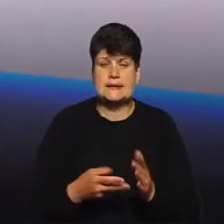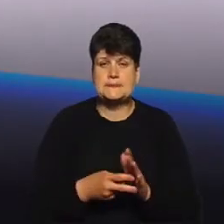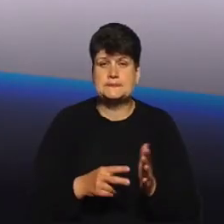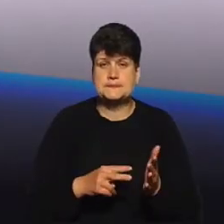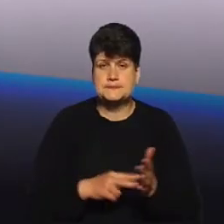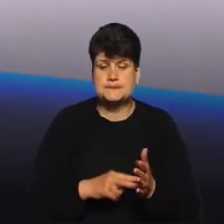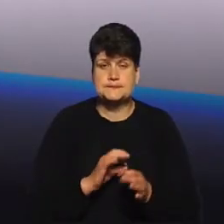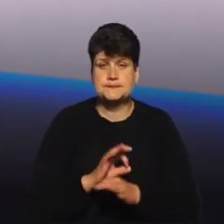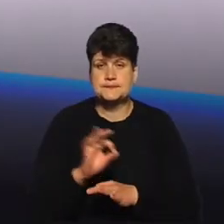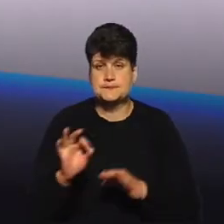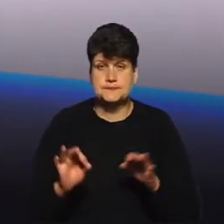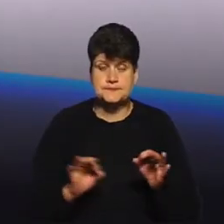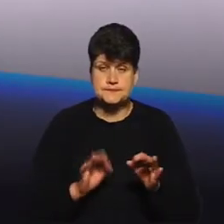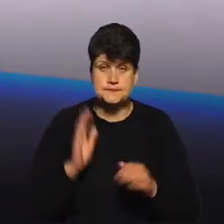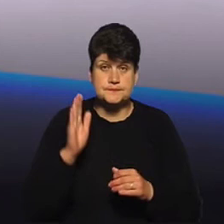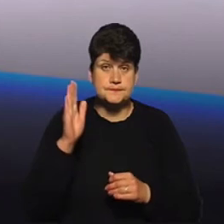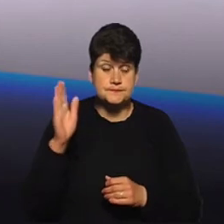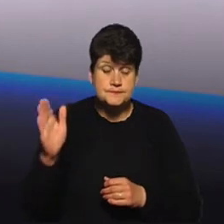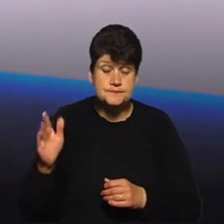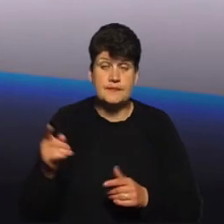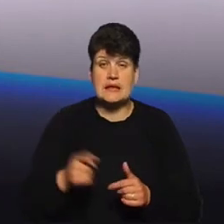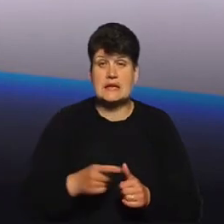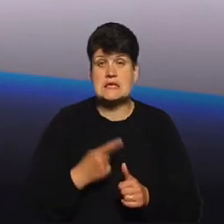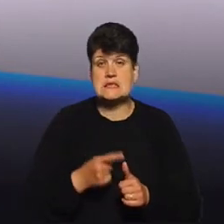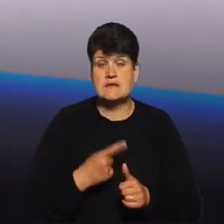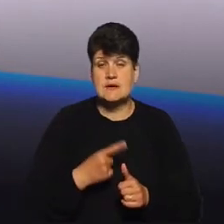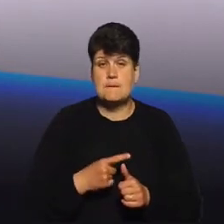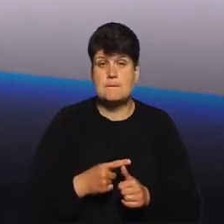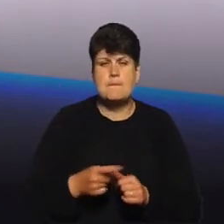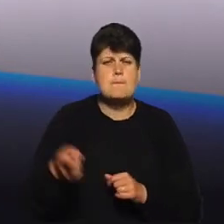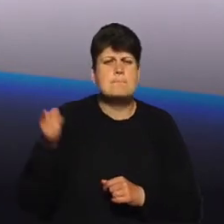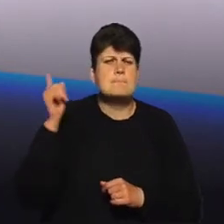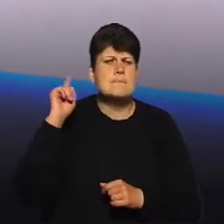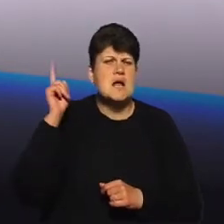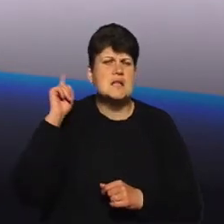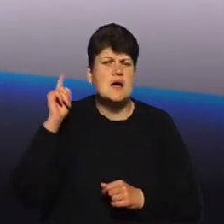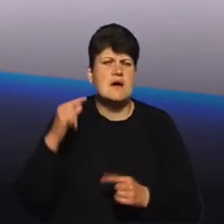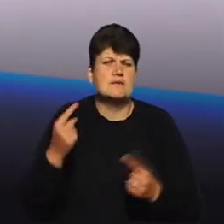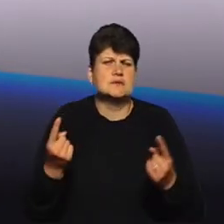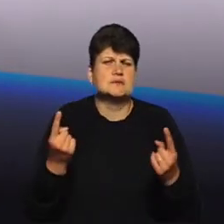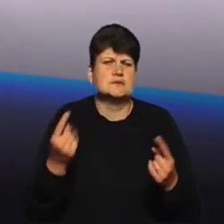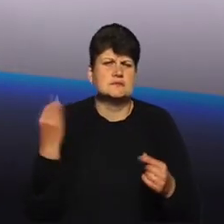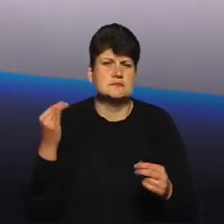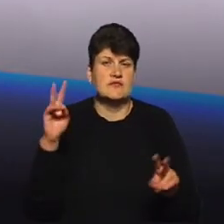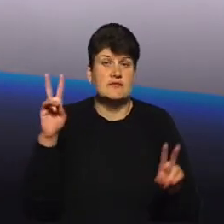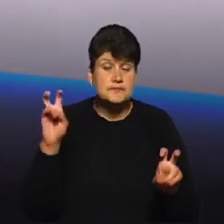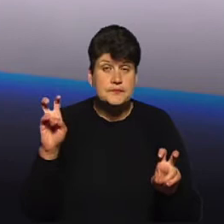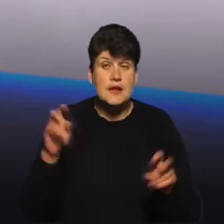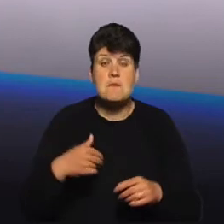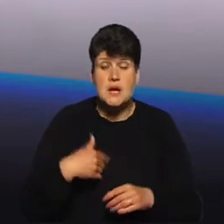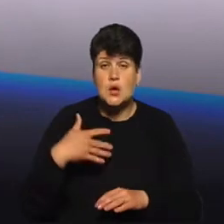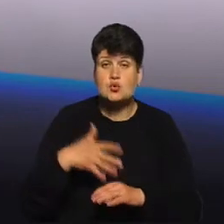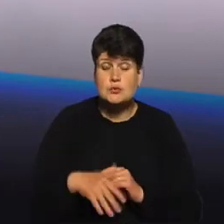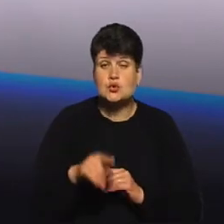який називався «Прадавній велет», така робоча назва. Але ми розуміємо, що тоді ми створювали цей проект, який ділився